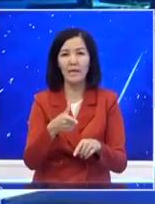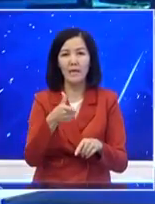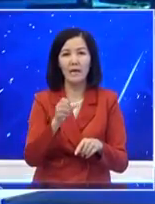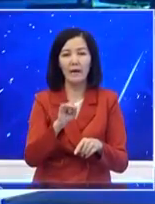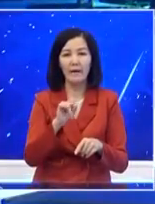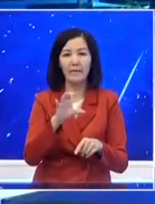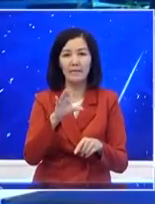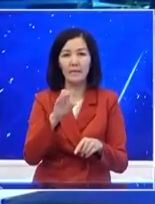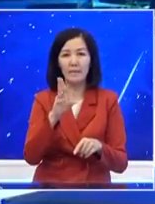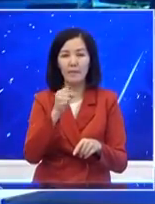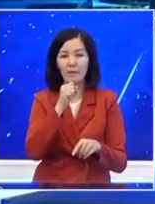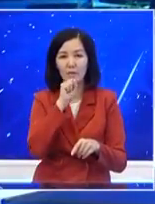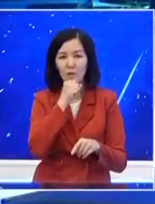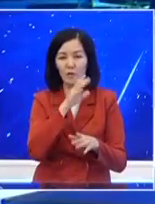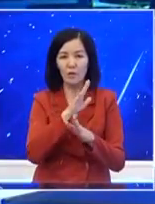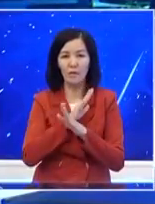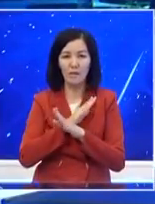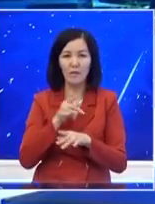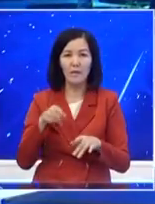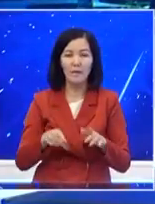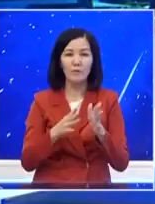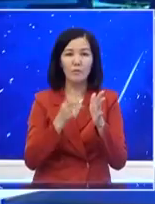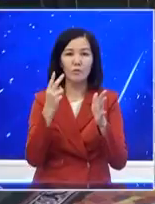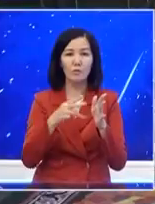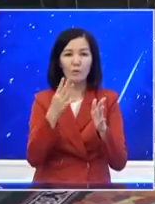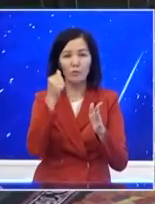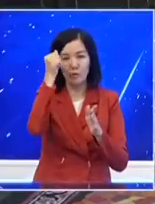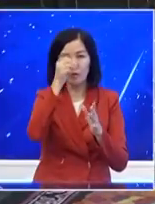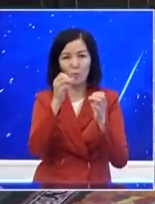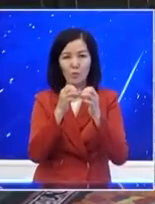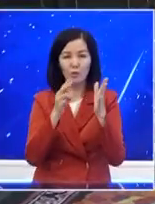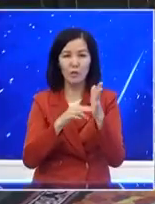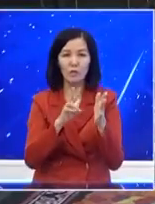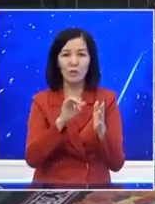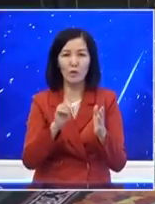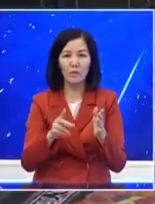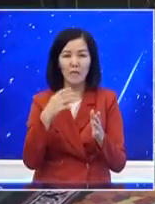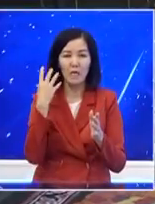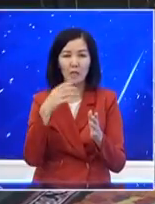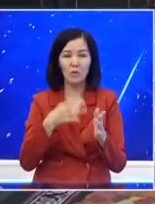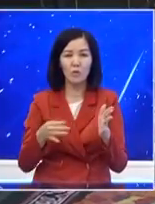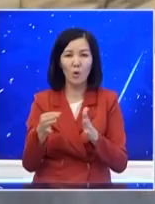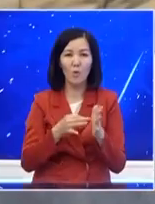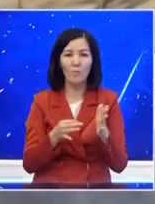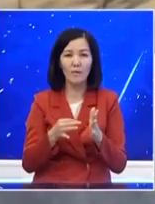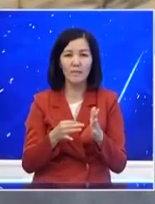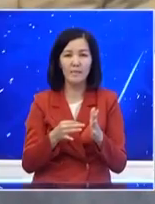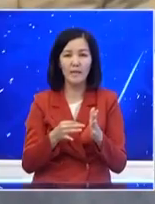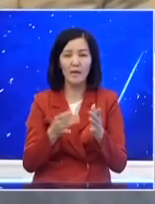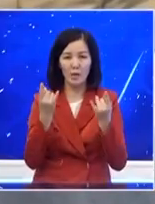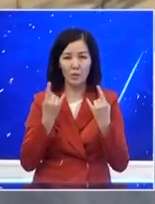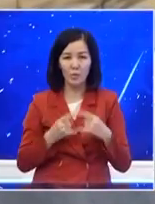Ол 1924 жылы 17 наурызда Қызылорда облысы Жаңақорған ауданы Ағұйық елді мекенінде